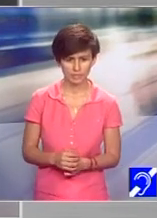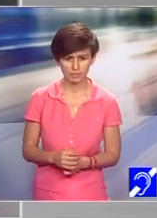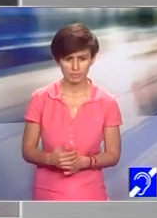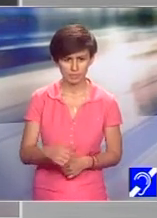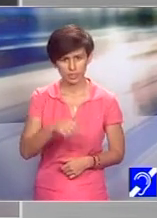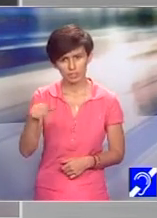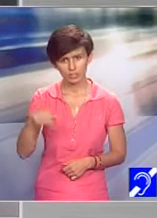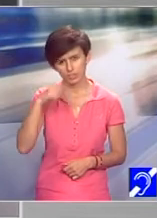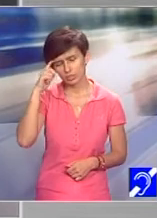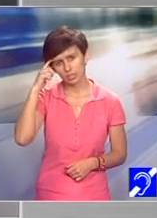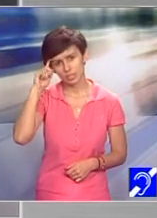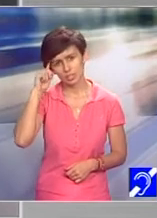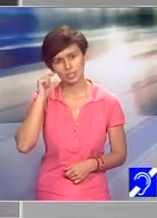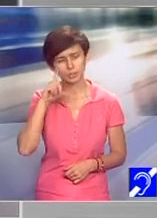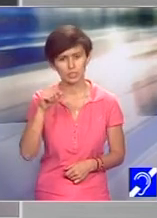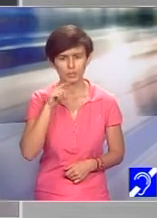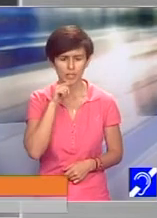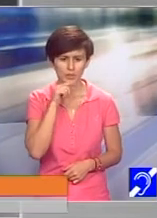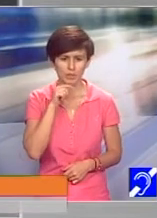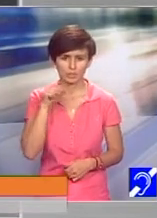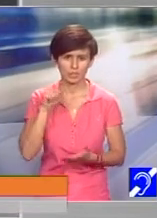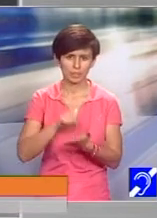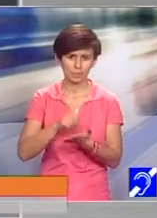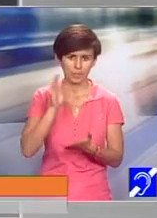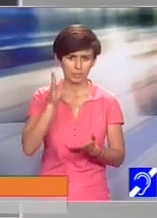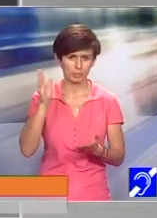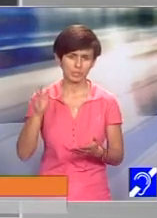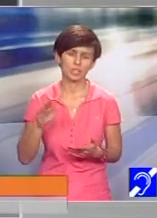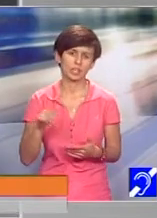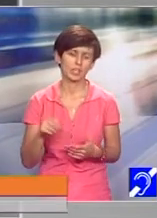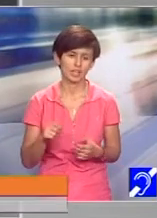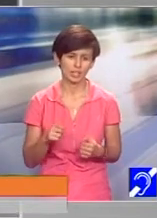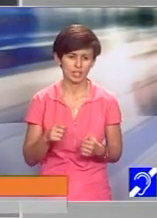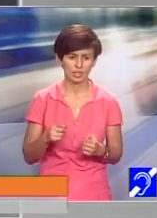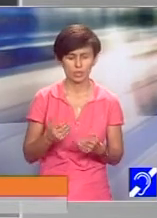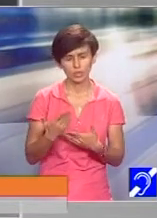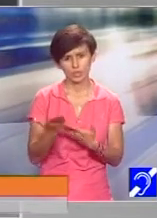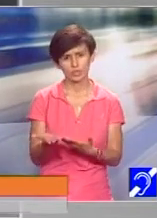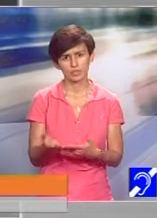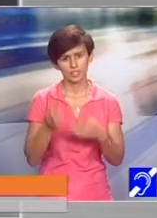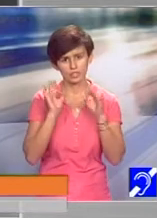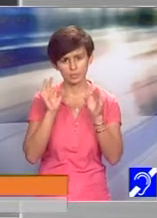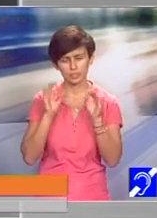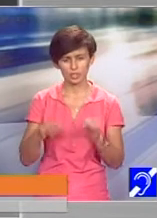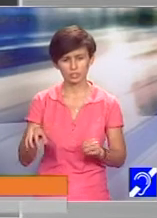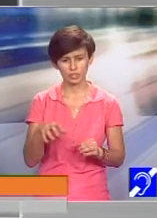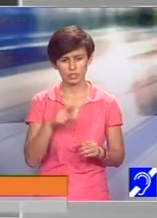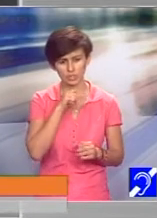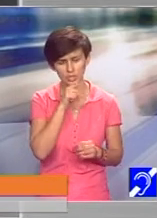mergem acolo unde biblioteca are ofertă specială, locuri de unde avem de învățat cu